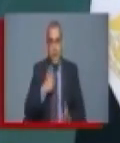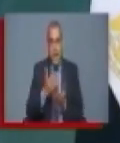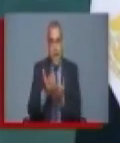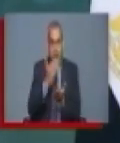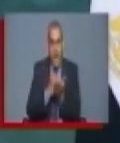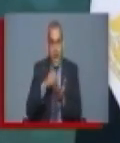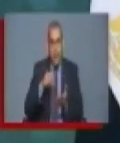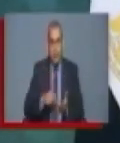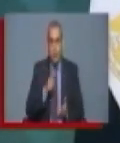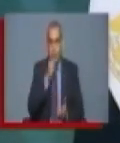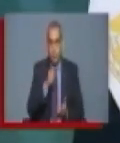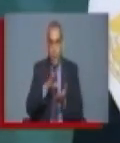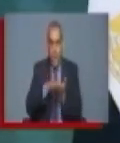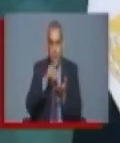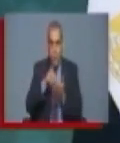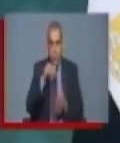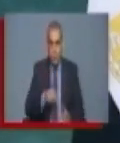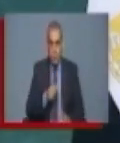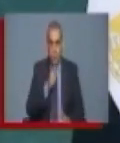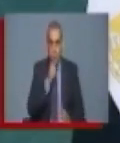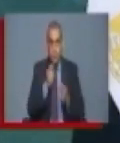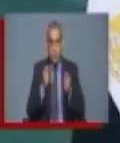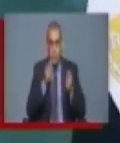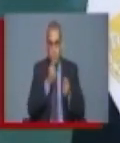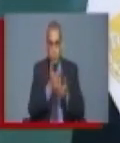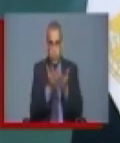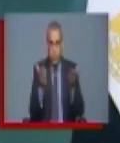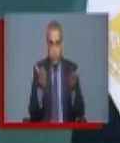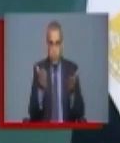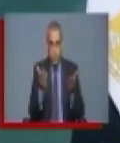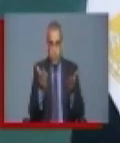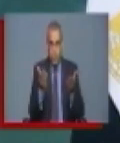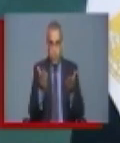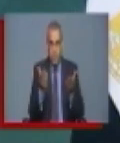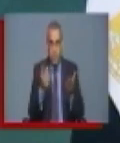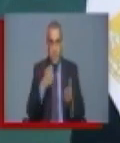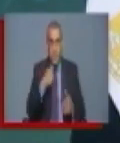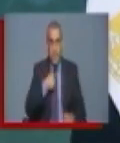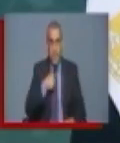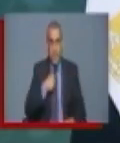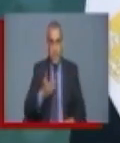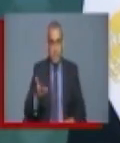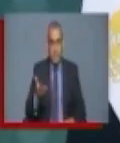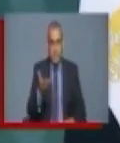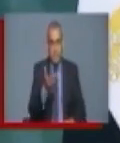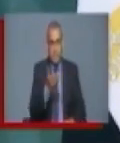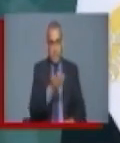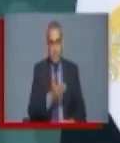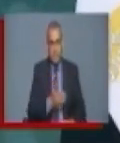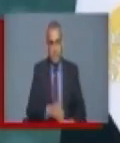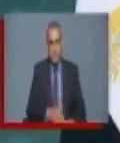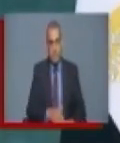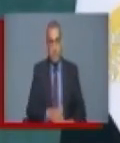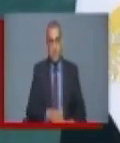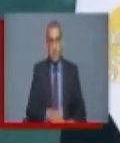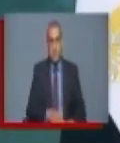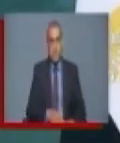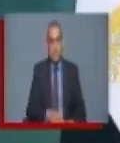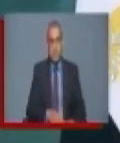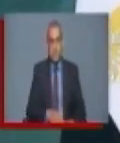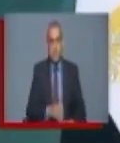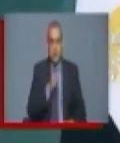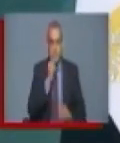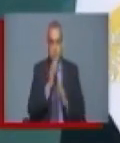وظيفية هذه الدولة في المنطقة مش خلاص بقى كده كفاية؟ لا طبعا مش كفاية ولا حاجة بالنسبة